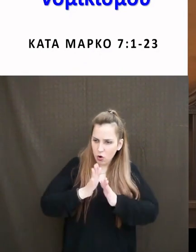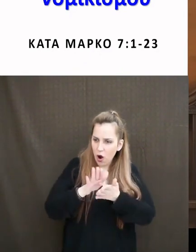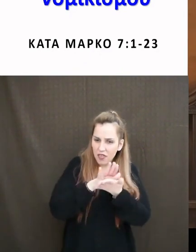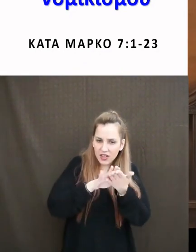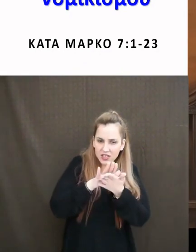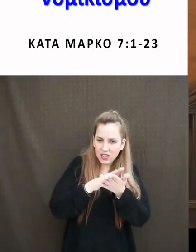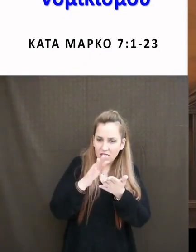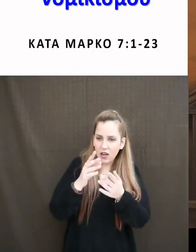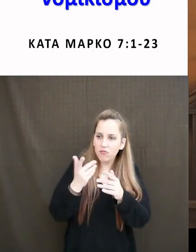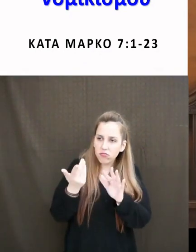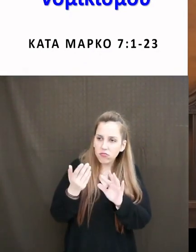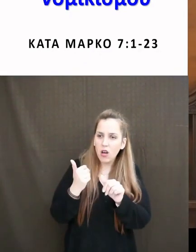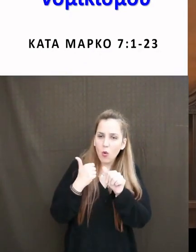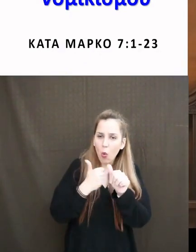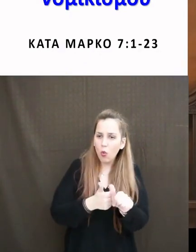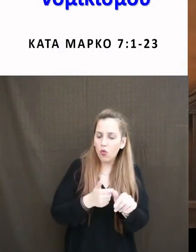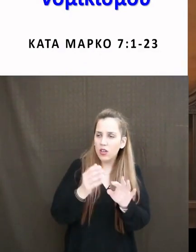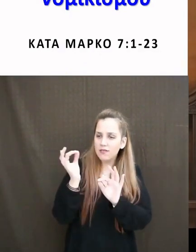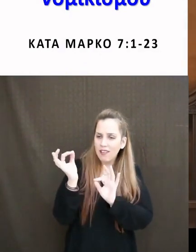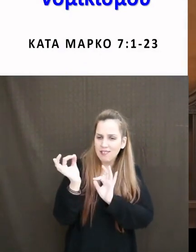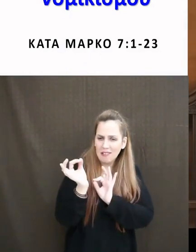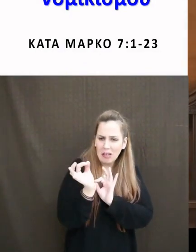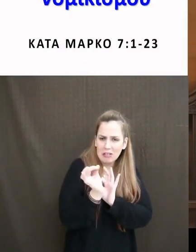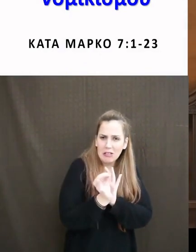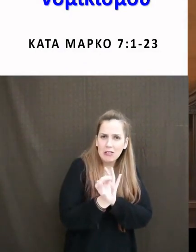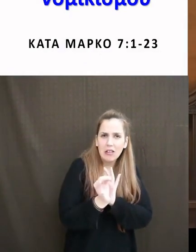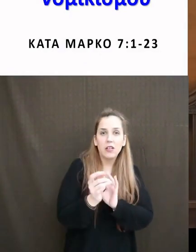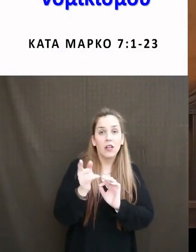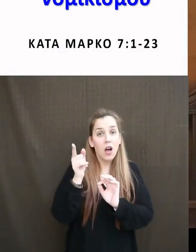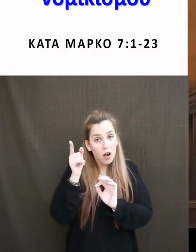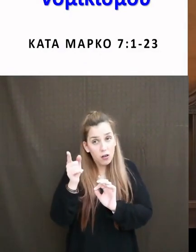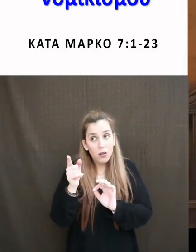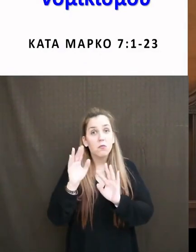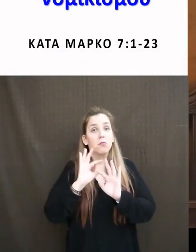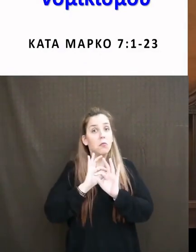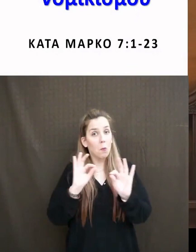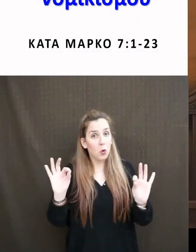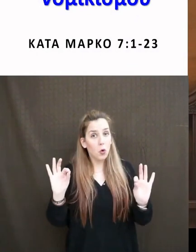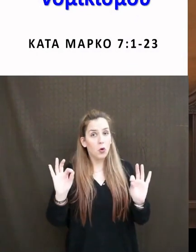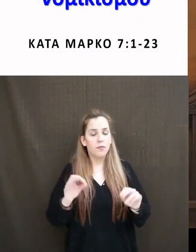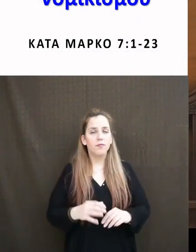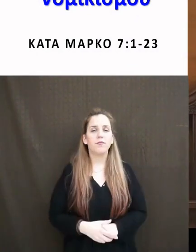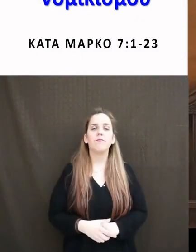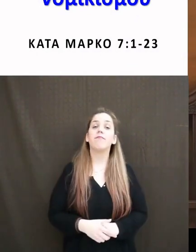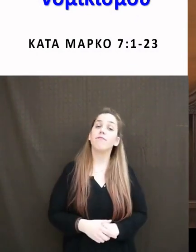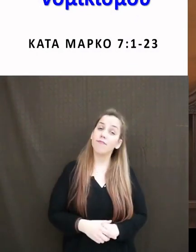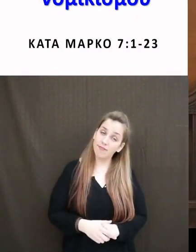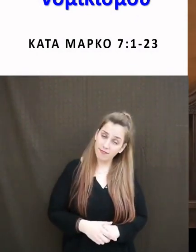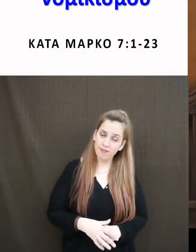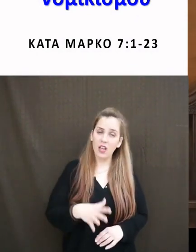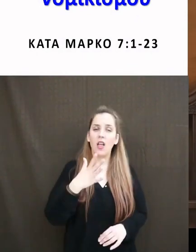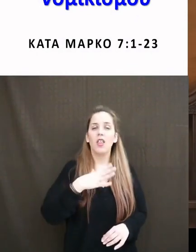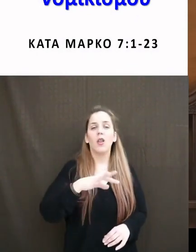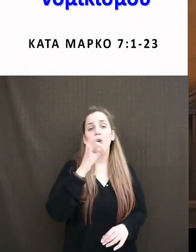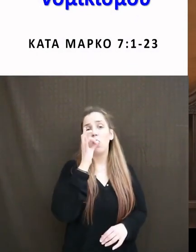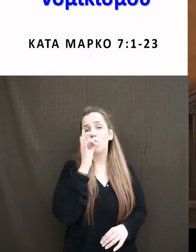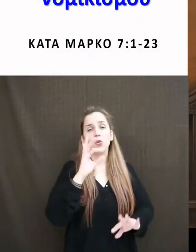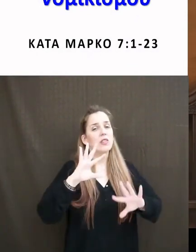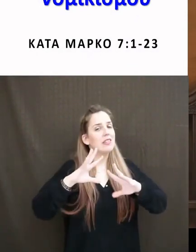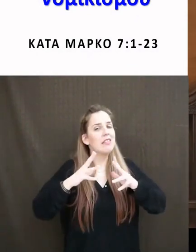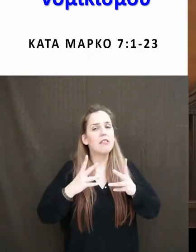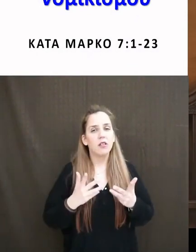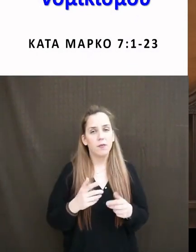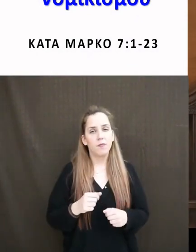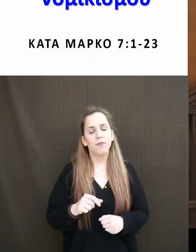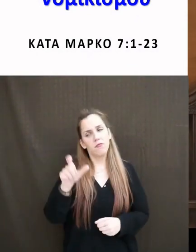Κι όμως, εάν όλα αυτά υπάρχουν στη ζωή του, αλλά δεν υπάρχει ο